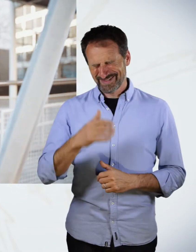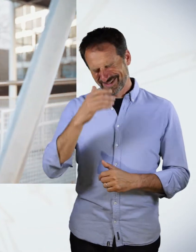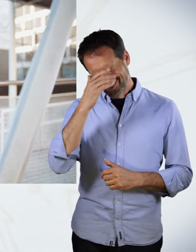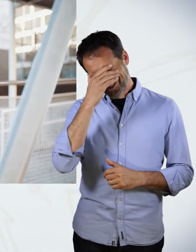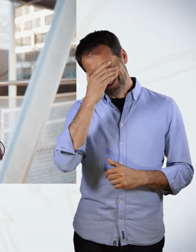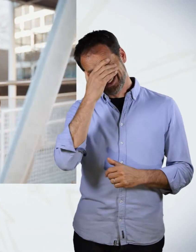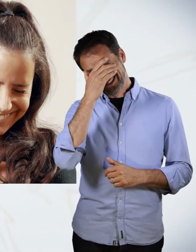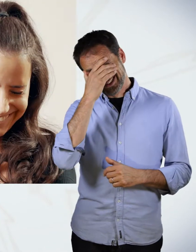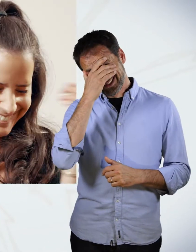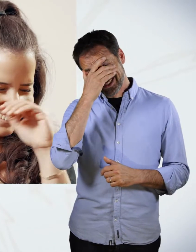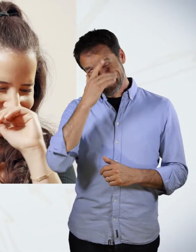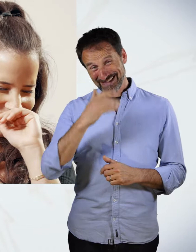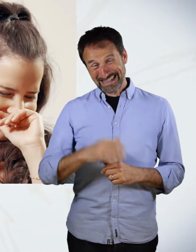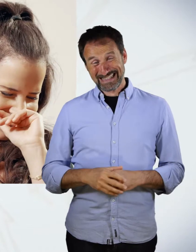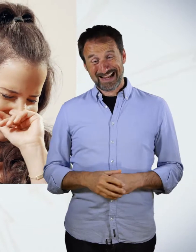Achtung, jetzt ist es.